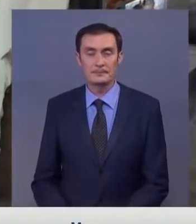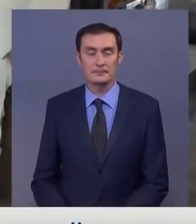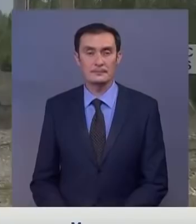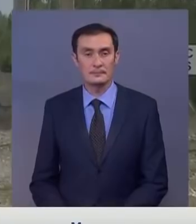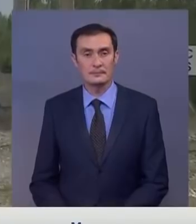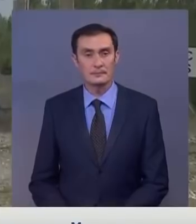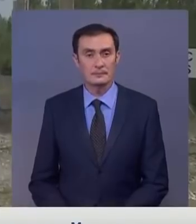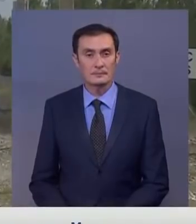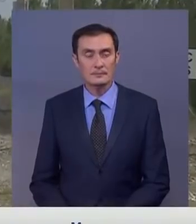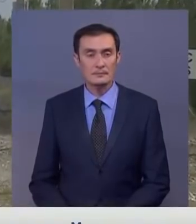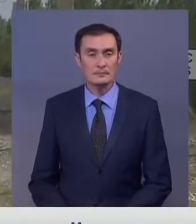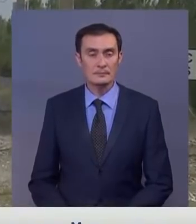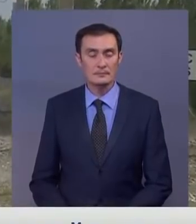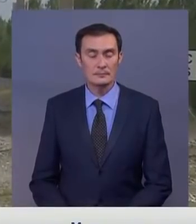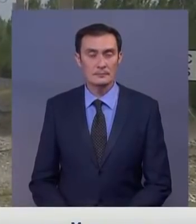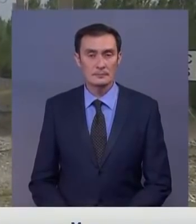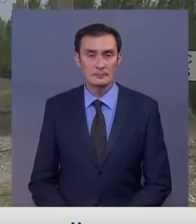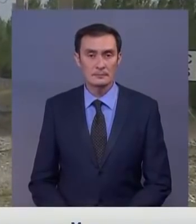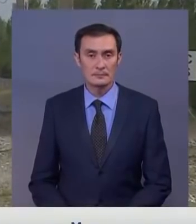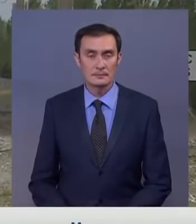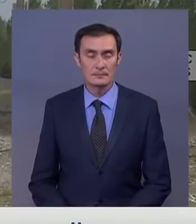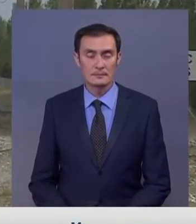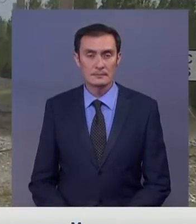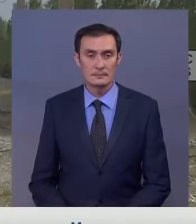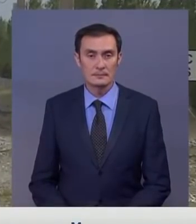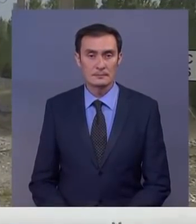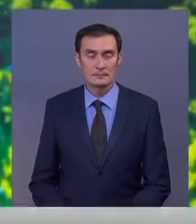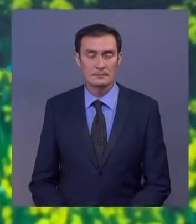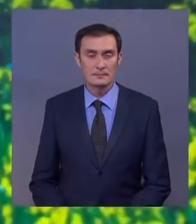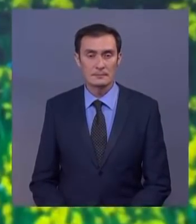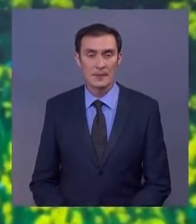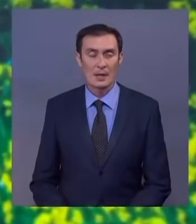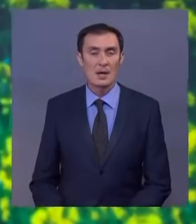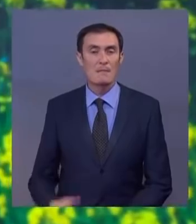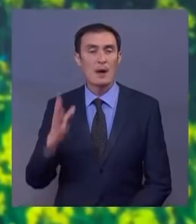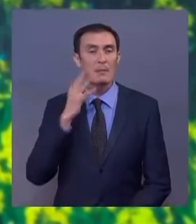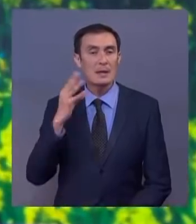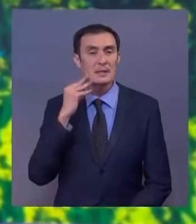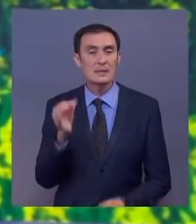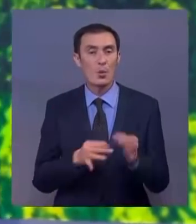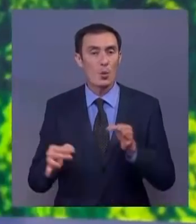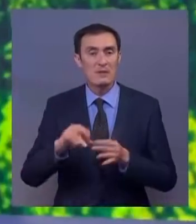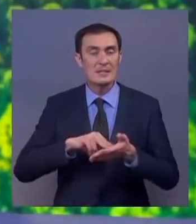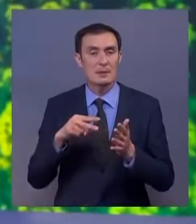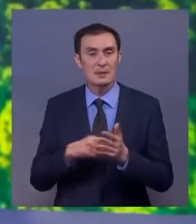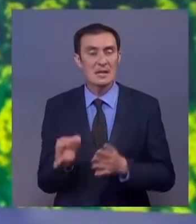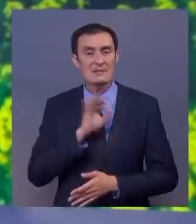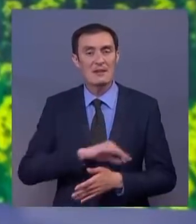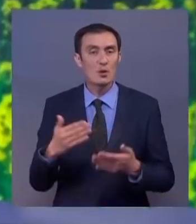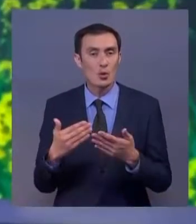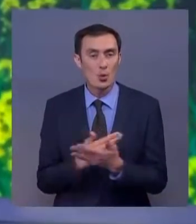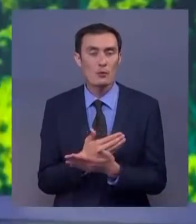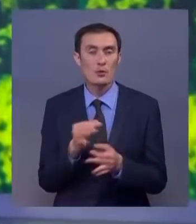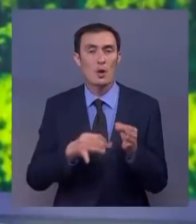Жобалайлы, Хабар 24, Восточно-Казахстанская область. В Алматинской области планируют осваивать новую